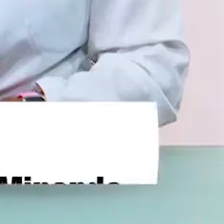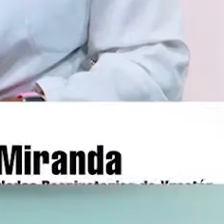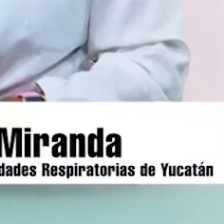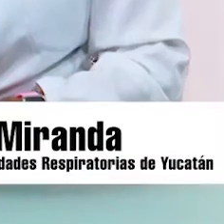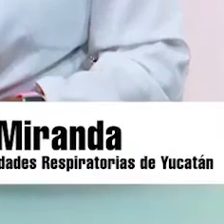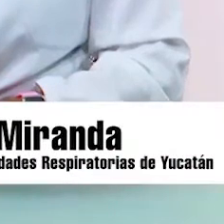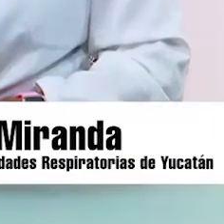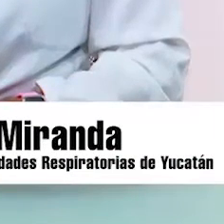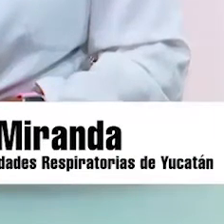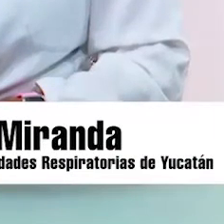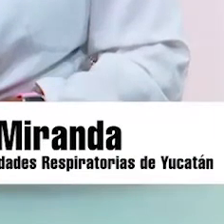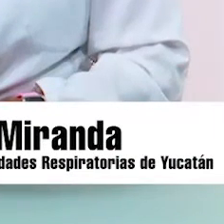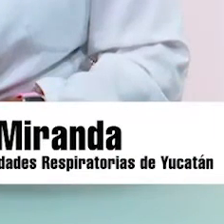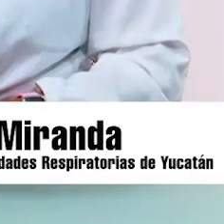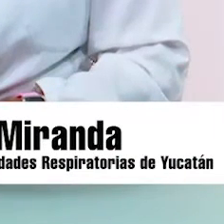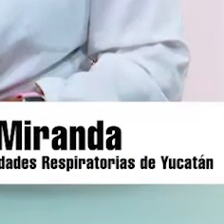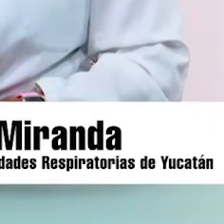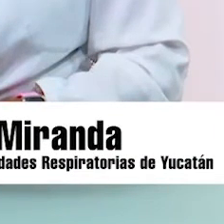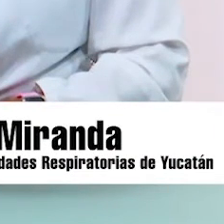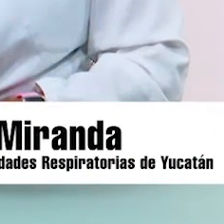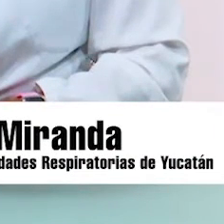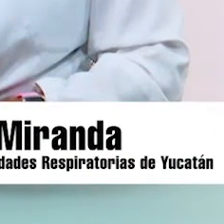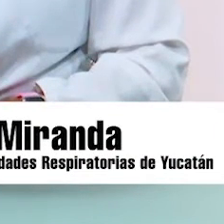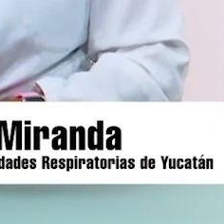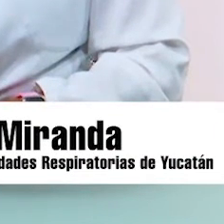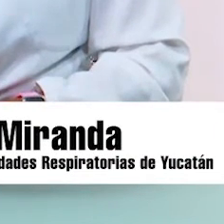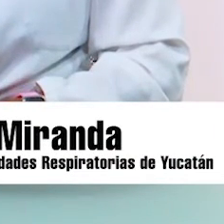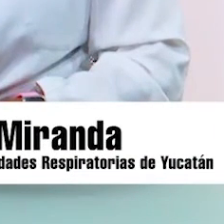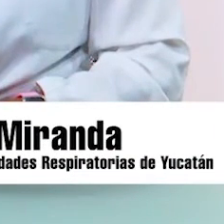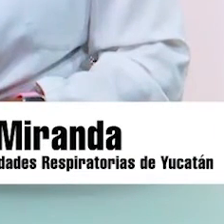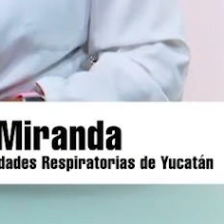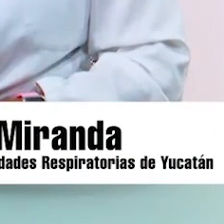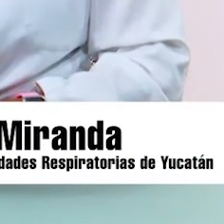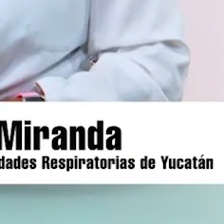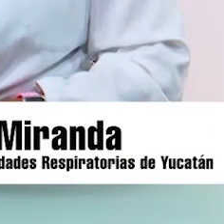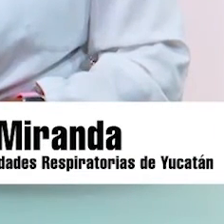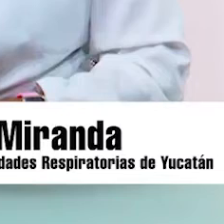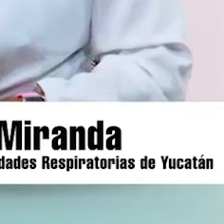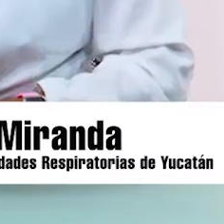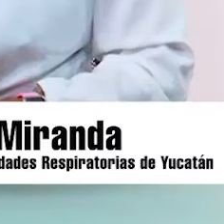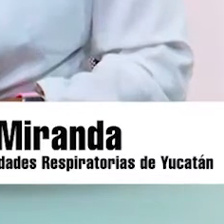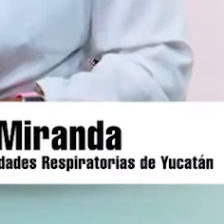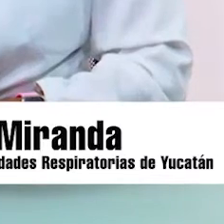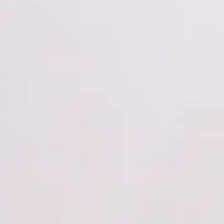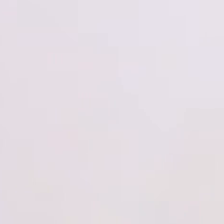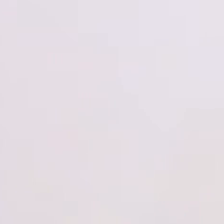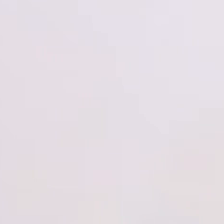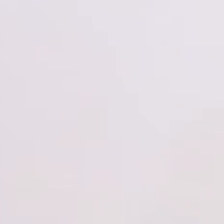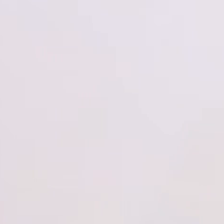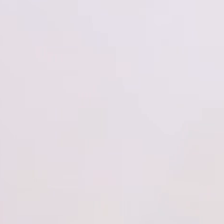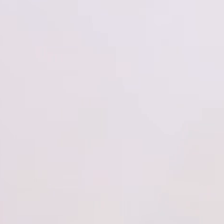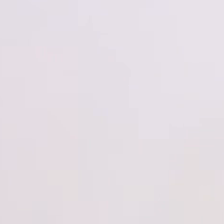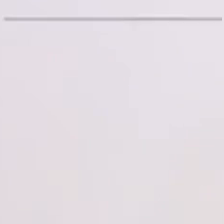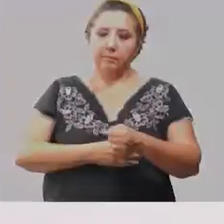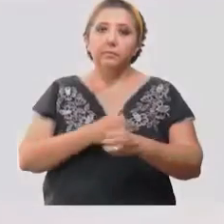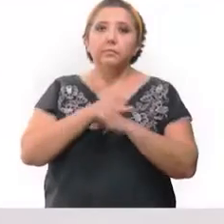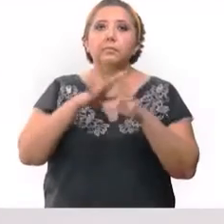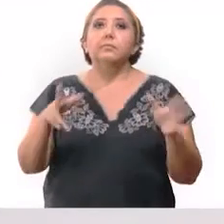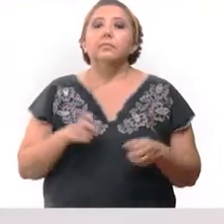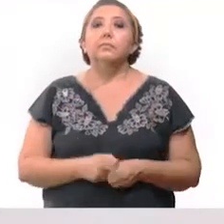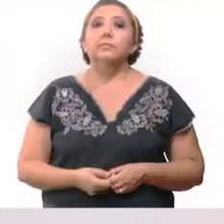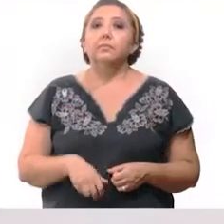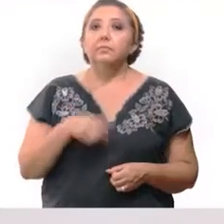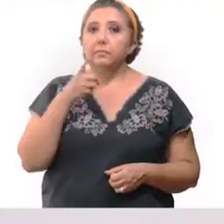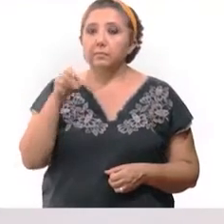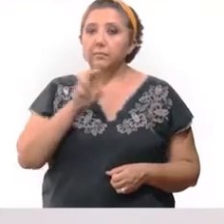Leje los soltivos el viernes 16 de abril. Le paguen con ojanele la leyane, mausutu kil unayeluyol maqui. Hachkabete tu lakalmak, hebistumako